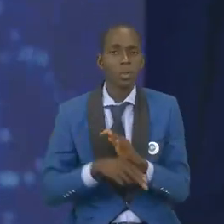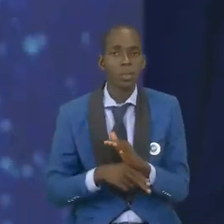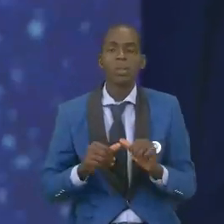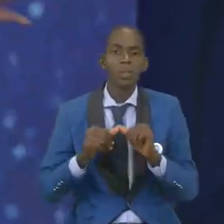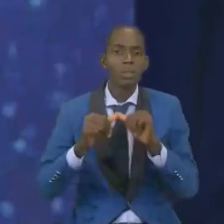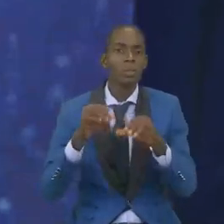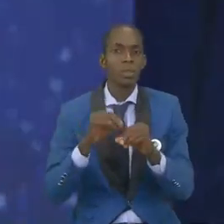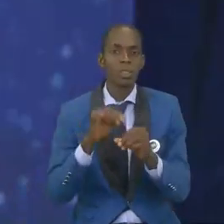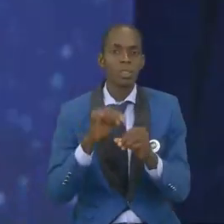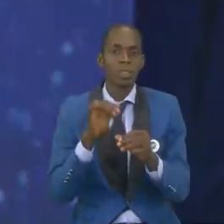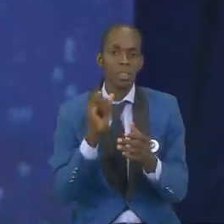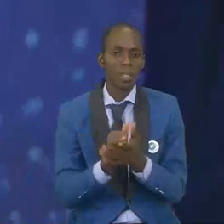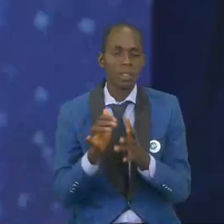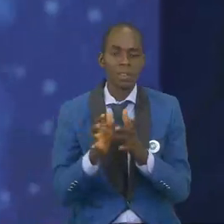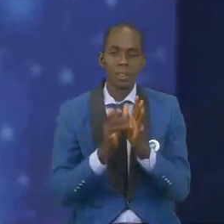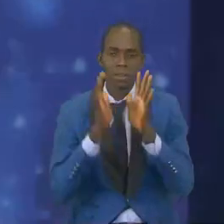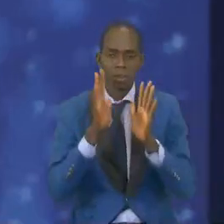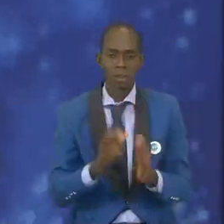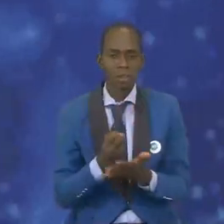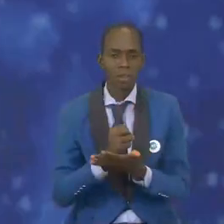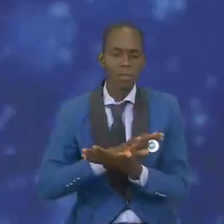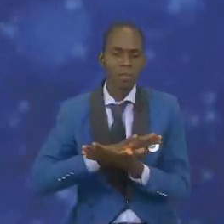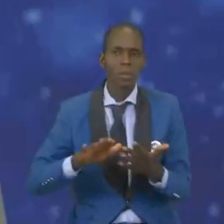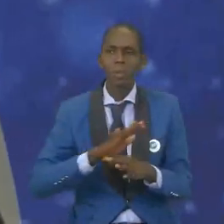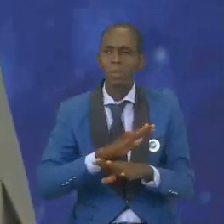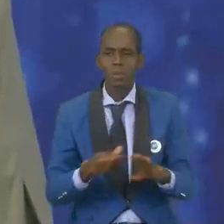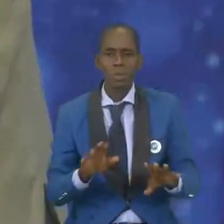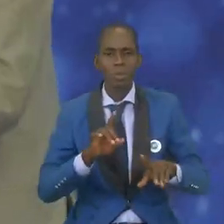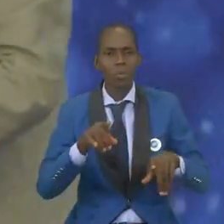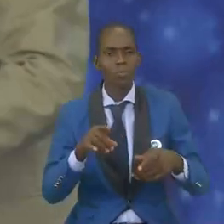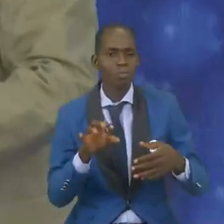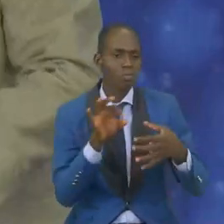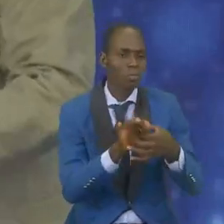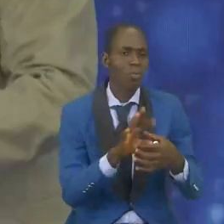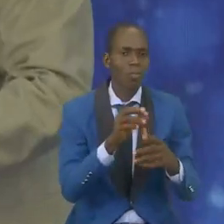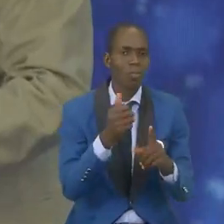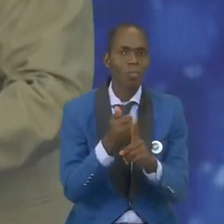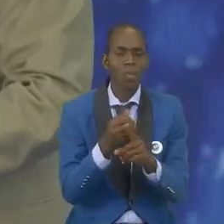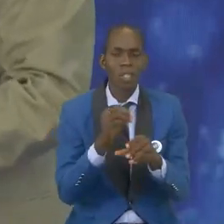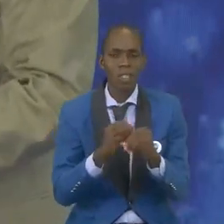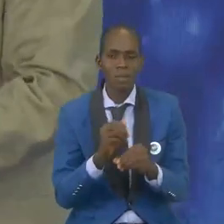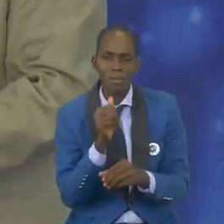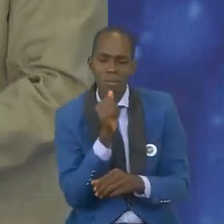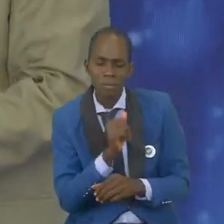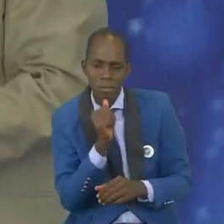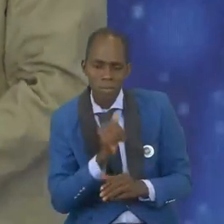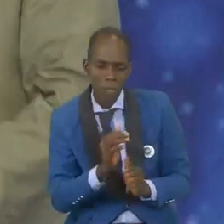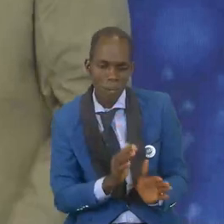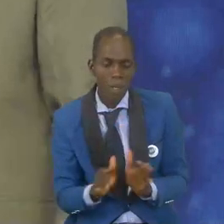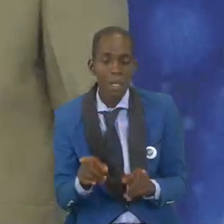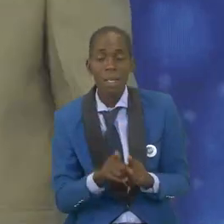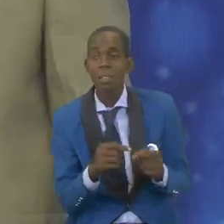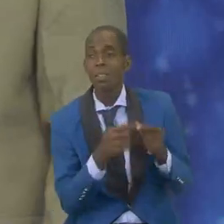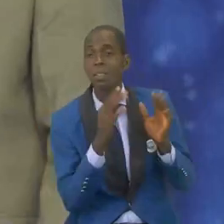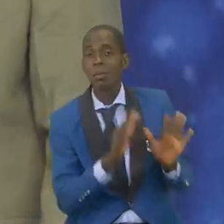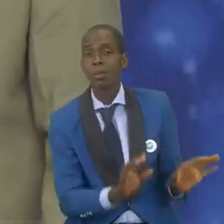sainteté transparente. Continue dans ton expérience de sanctification. Ne t'implique